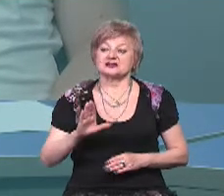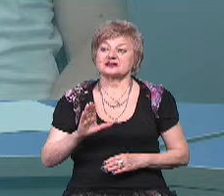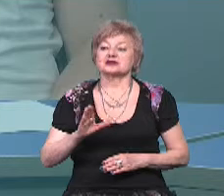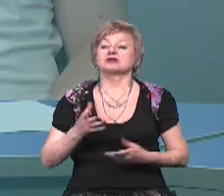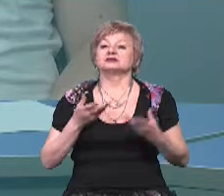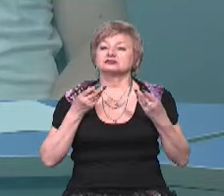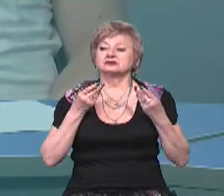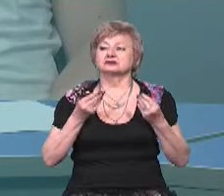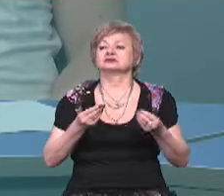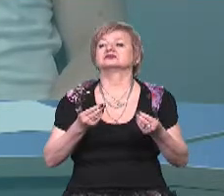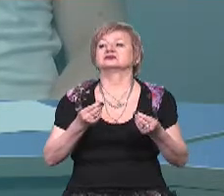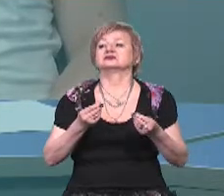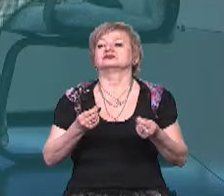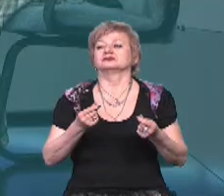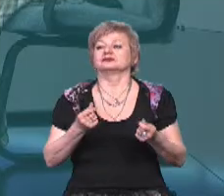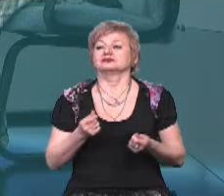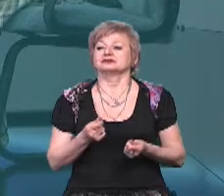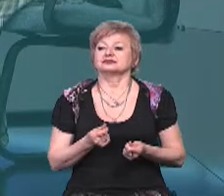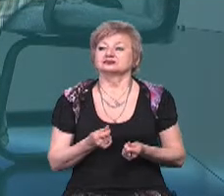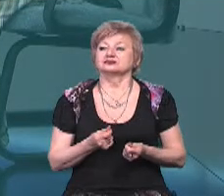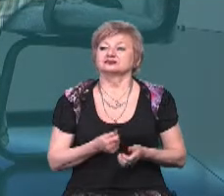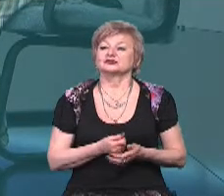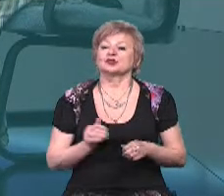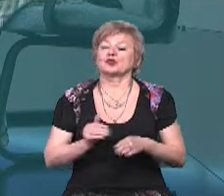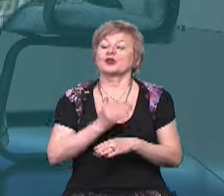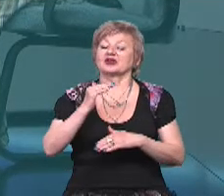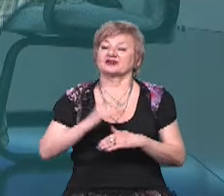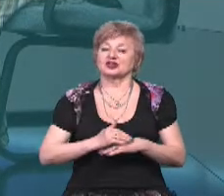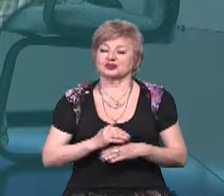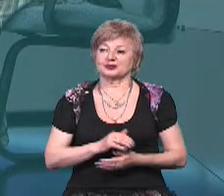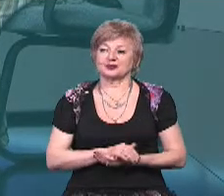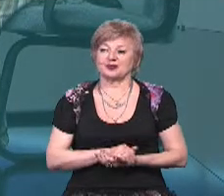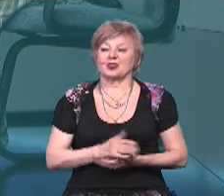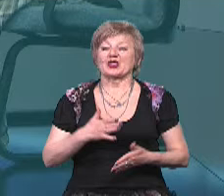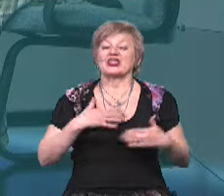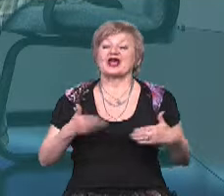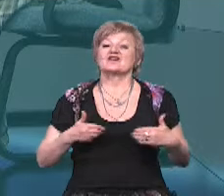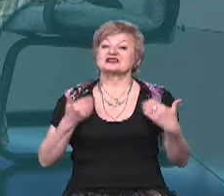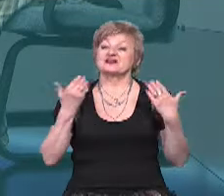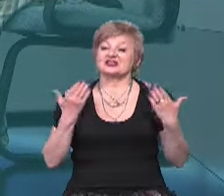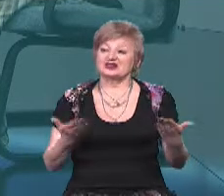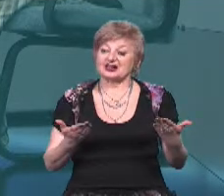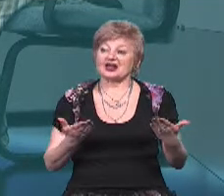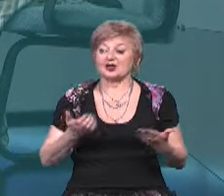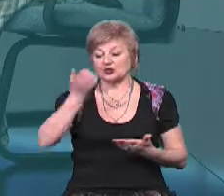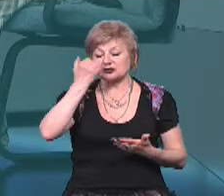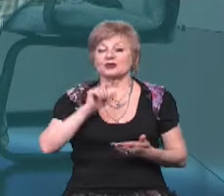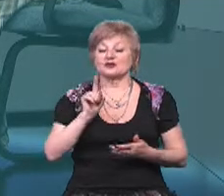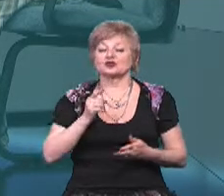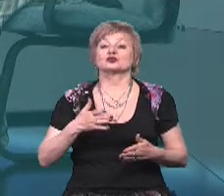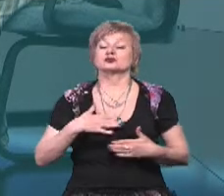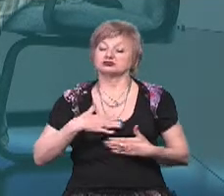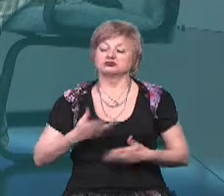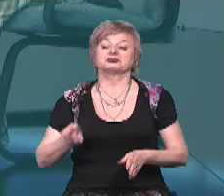ідею чистого суспільного простору. Добрий вечір, друзі. Добрий вечір. Я вас вітаю і дякую, що